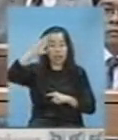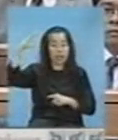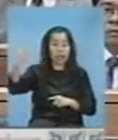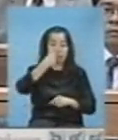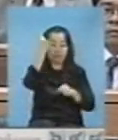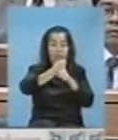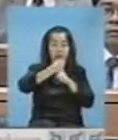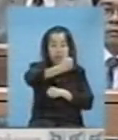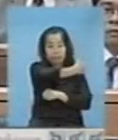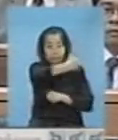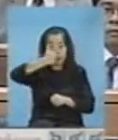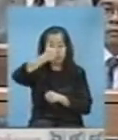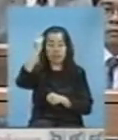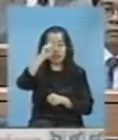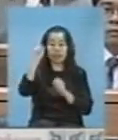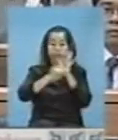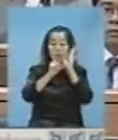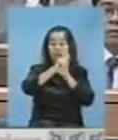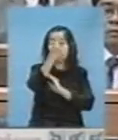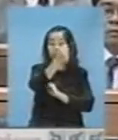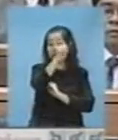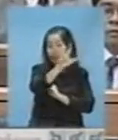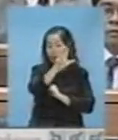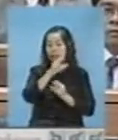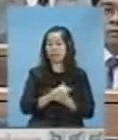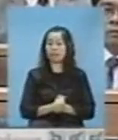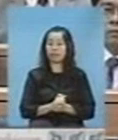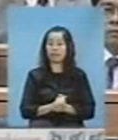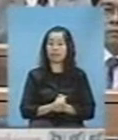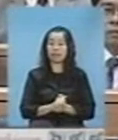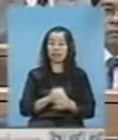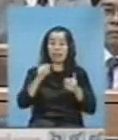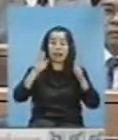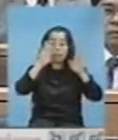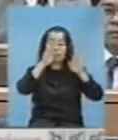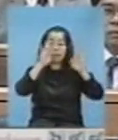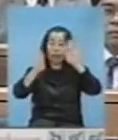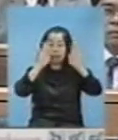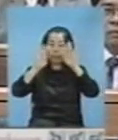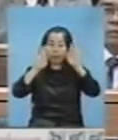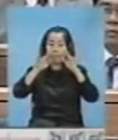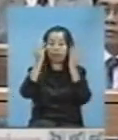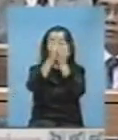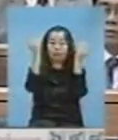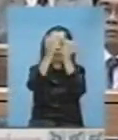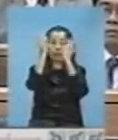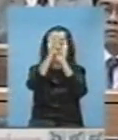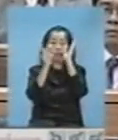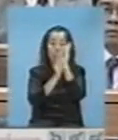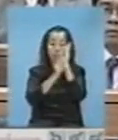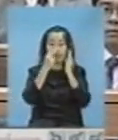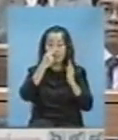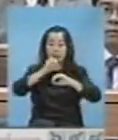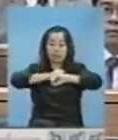สบความสำเร็จ13ครั้งเมื่อมาเปรียบเทียบกับตัวเลขรัฐธรรมนูญเราจะเห็